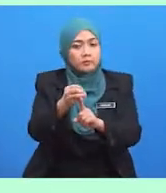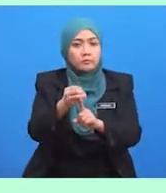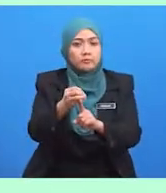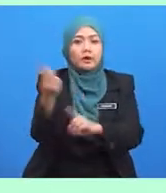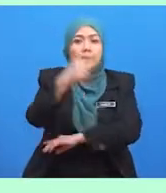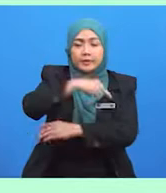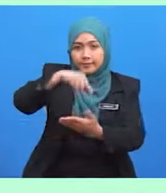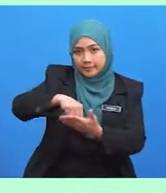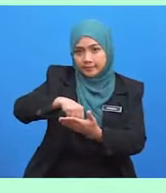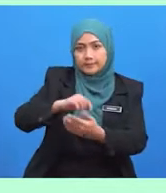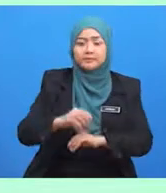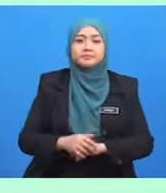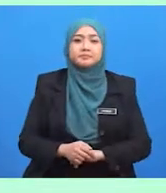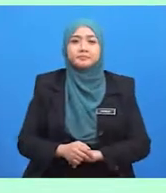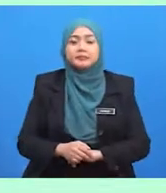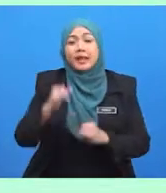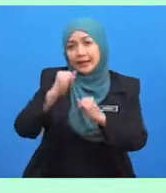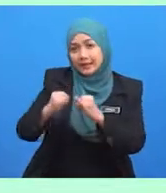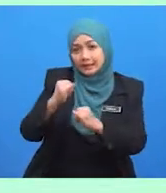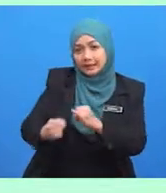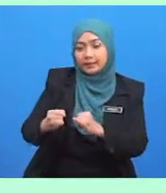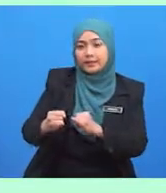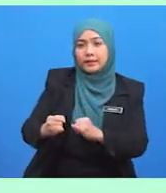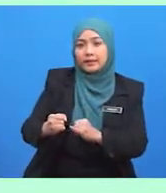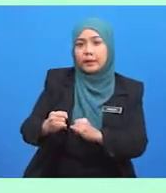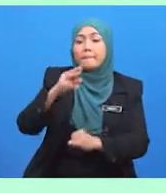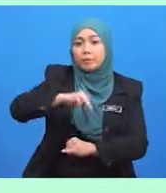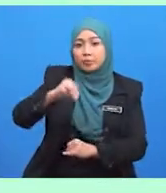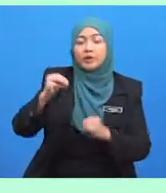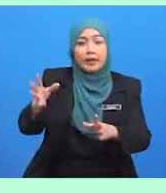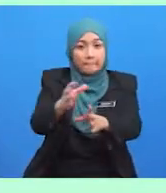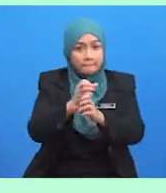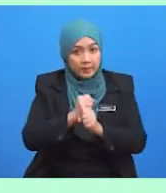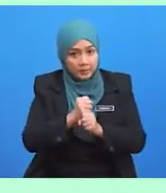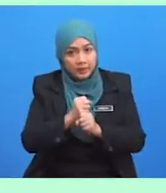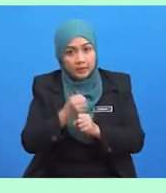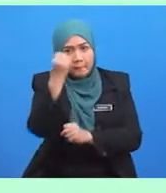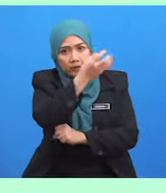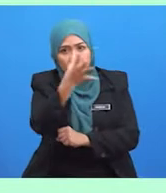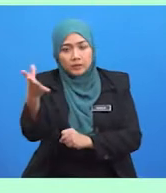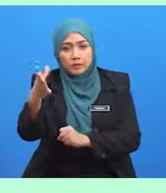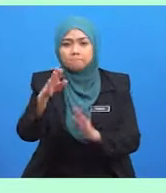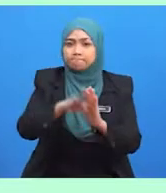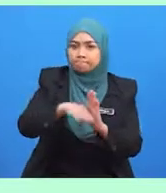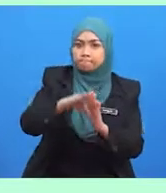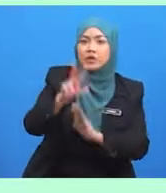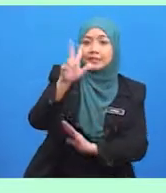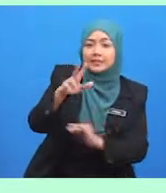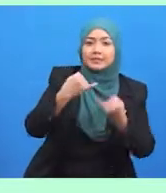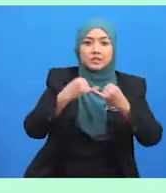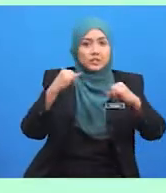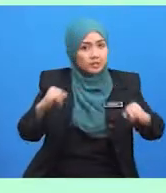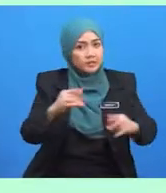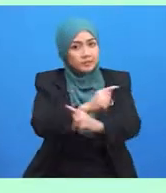ini. Di akhir pembelajaran, murid-murid dapat menyatakan sekurang-kurangnya 3 jenis